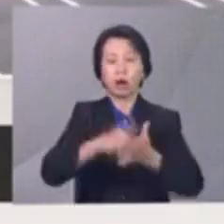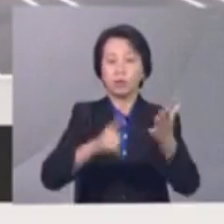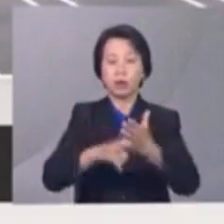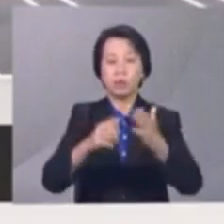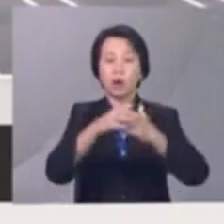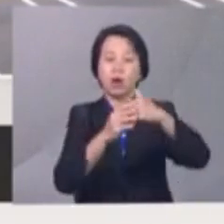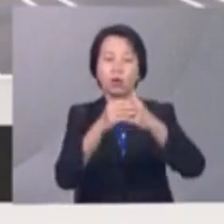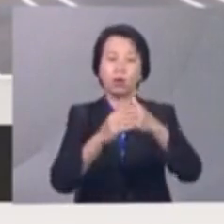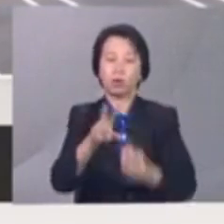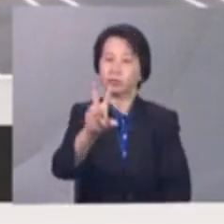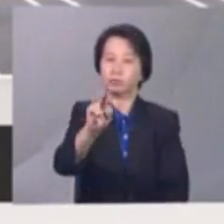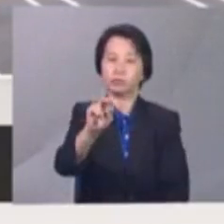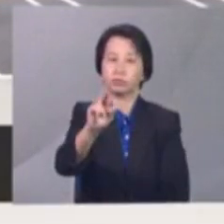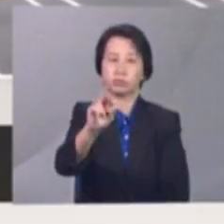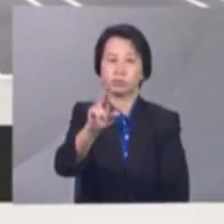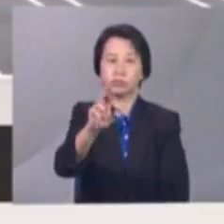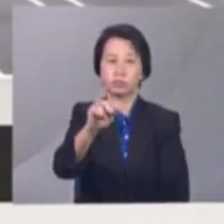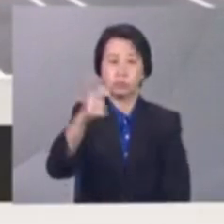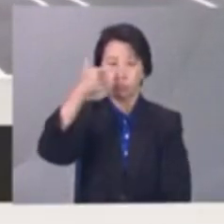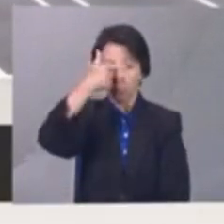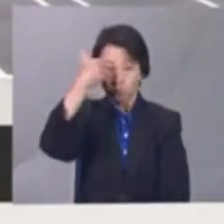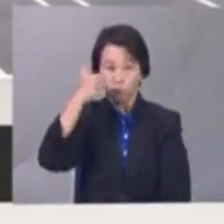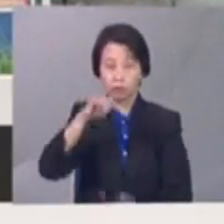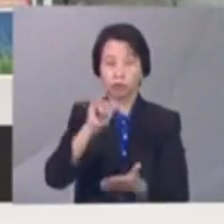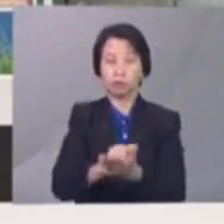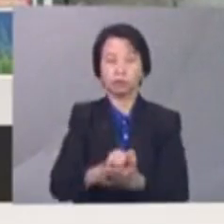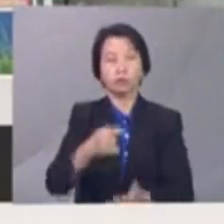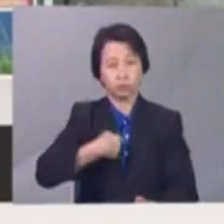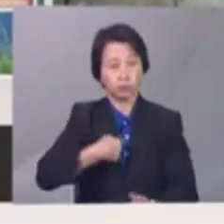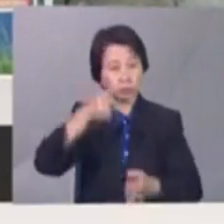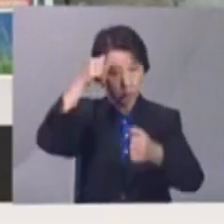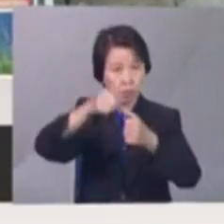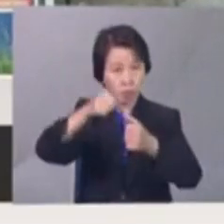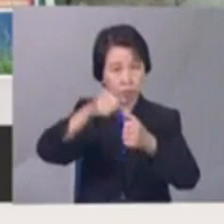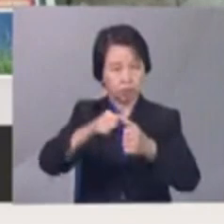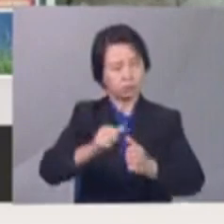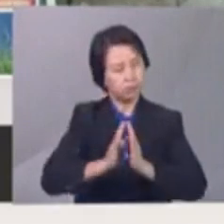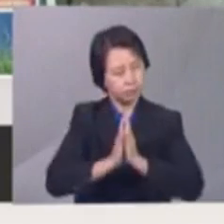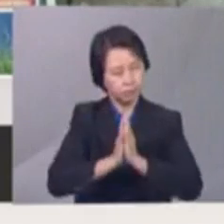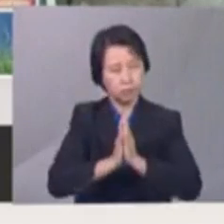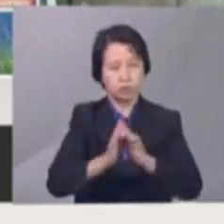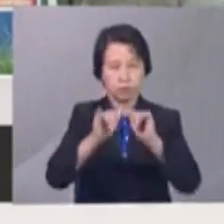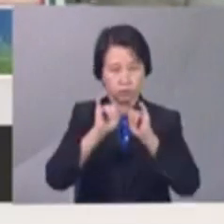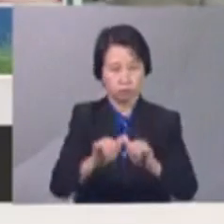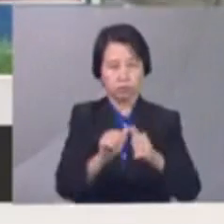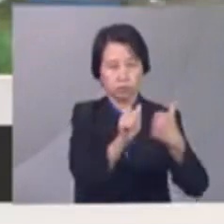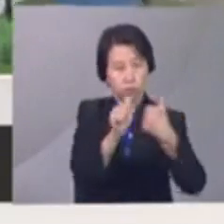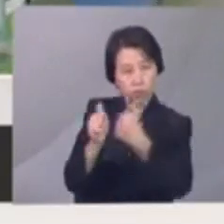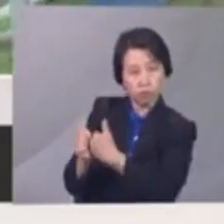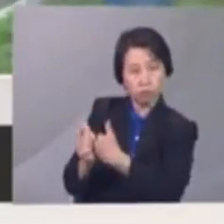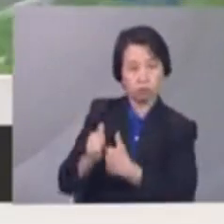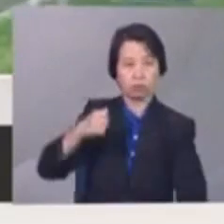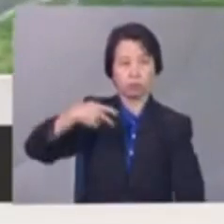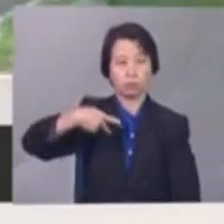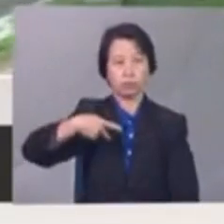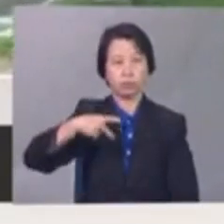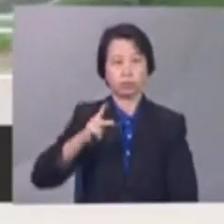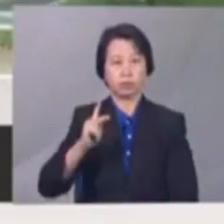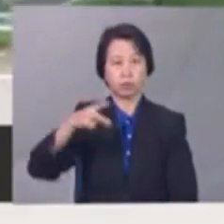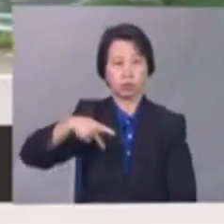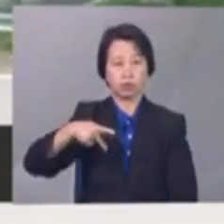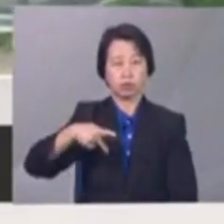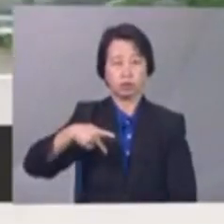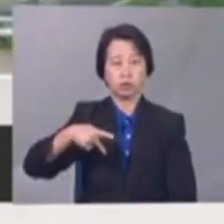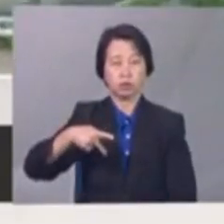kelonggaran. Jadi sebab itulah saya mengingatkan supaya terus patuh kepada setiap